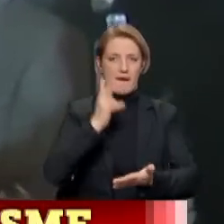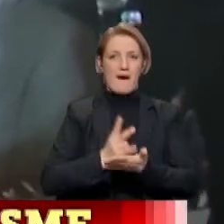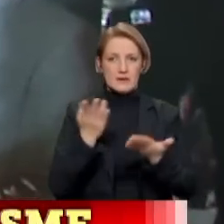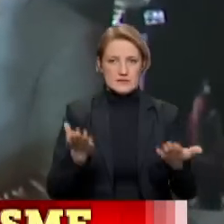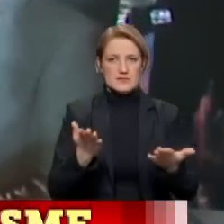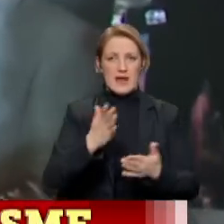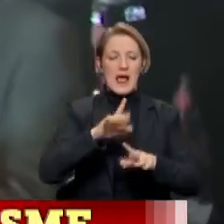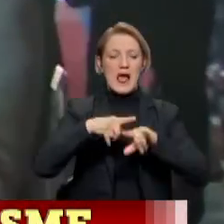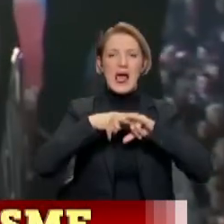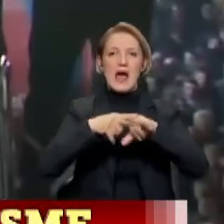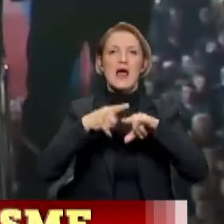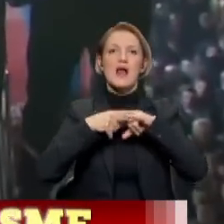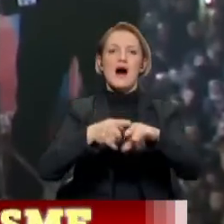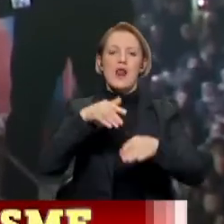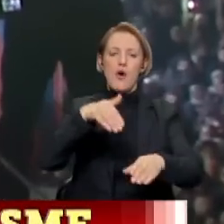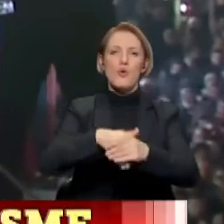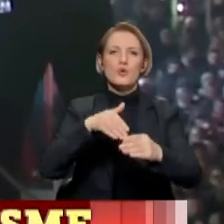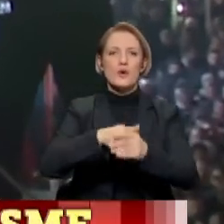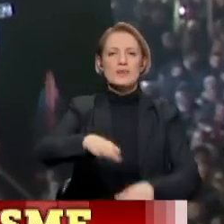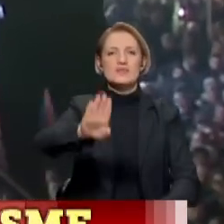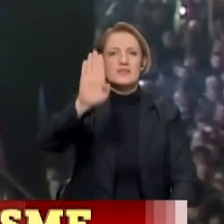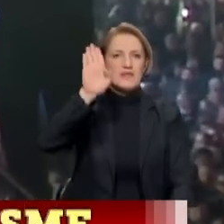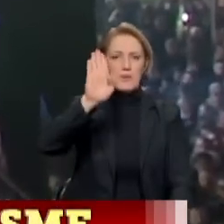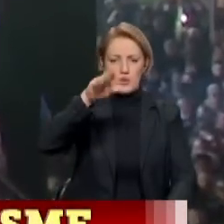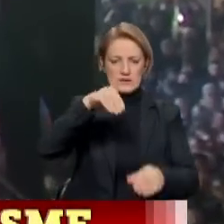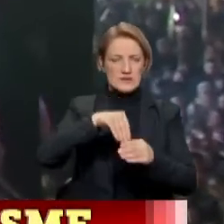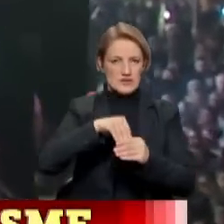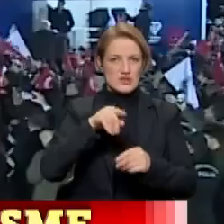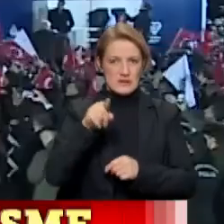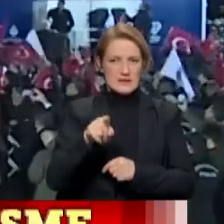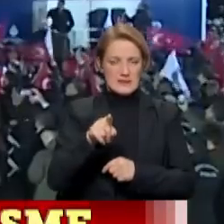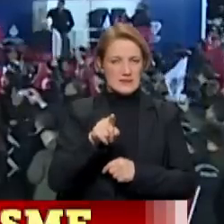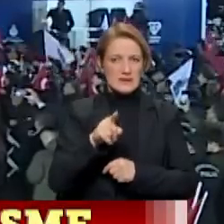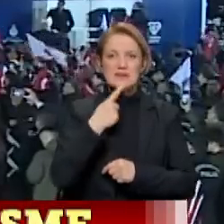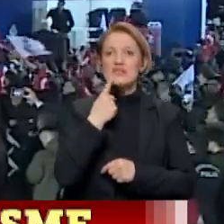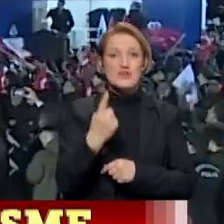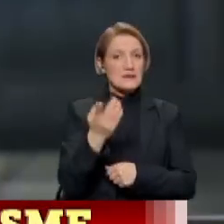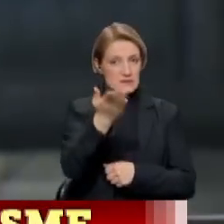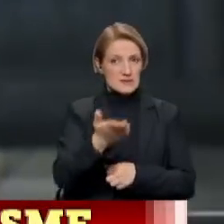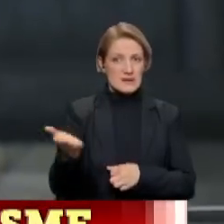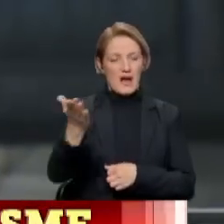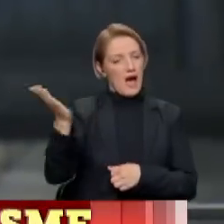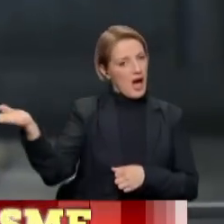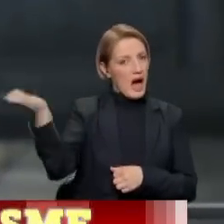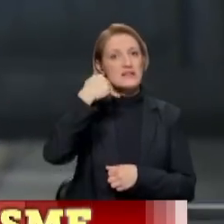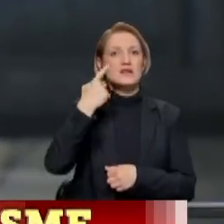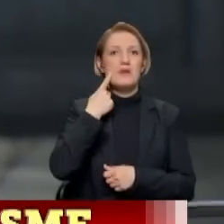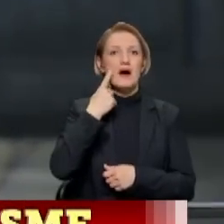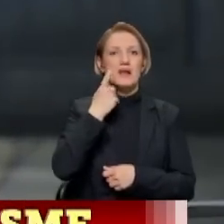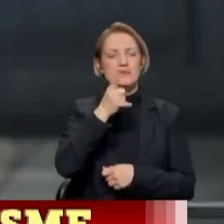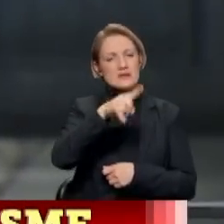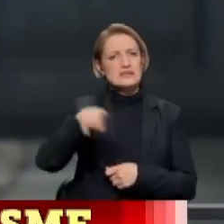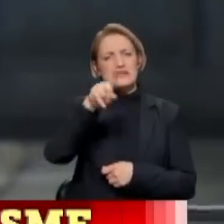hür iradenizle, helal oylarınızla, demokrasiyle diyeceksiniz ki hadi bakalım